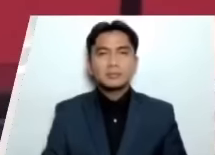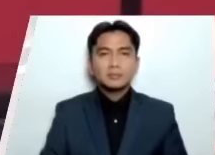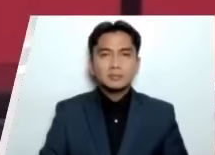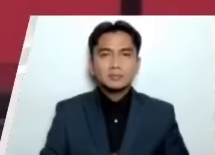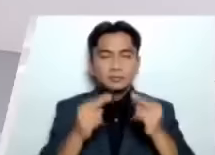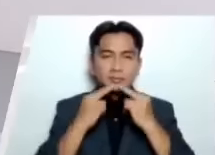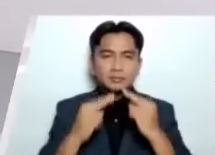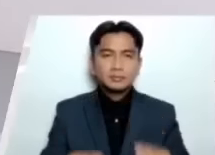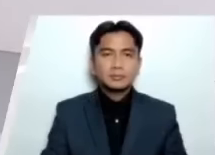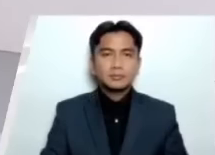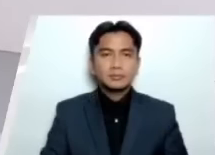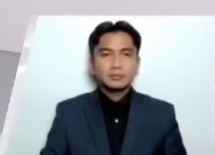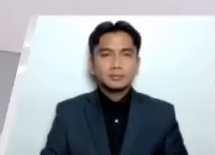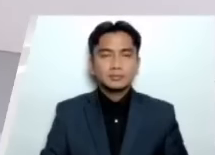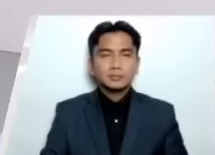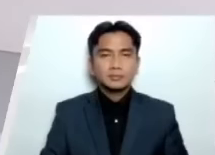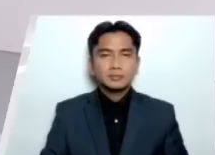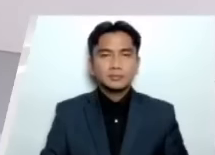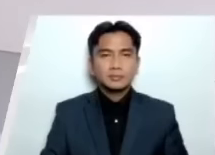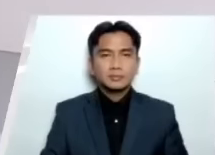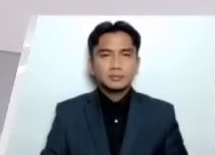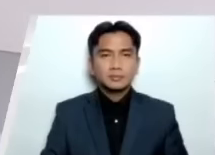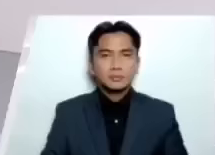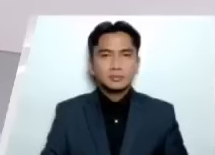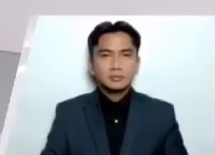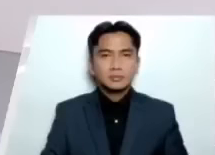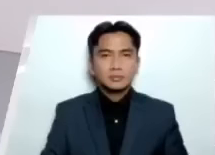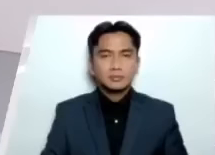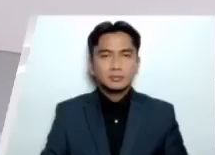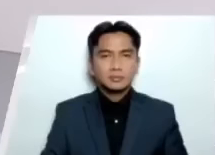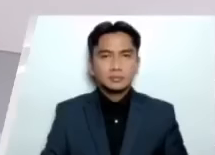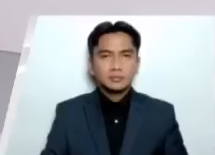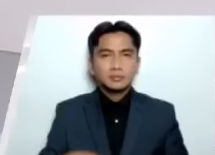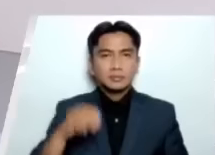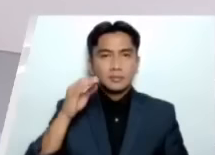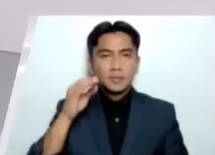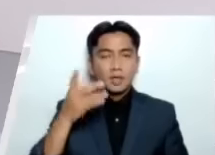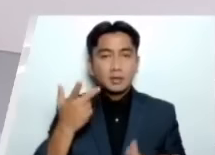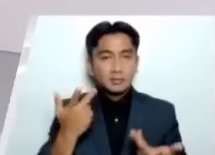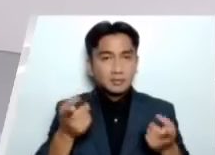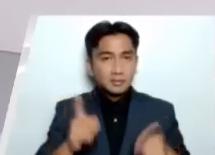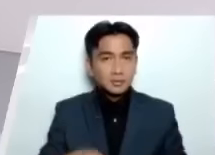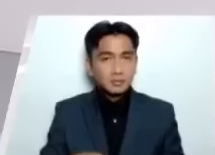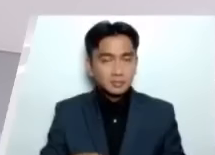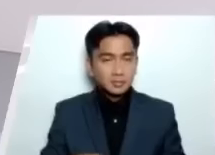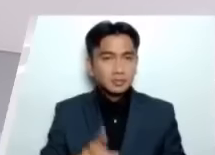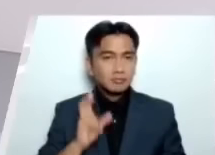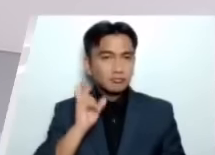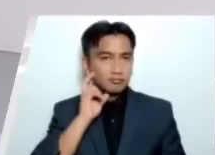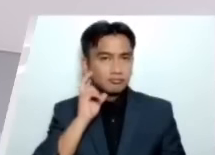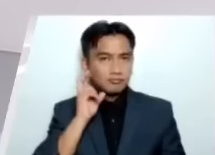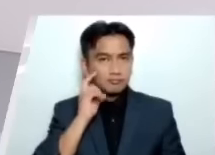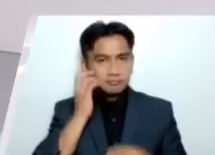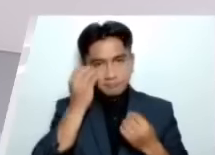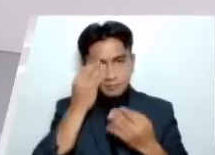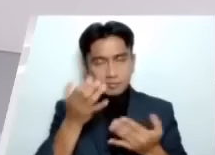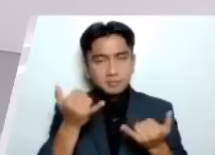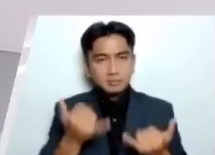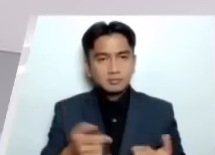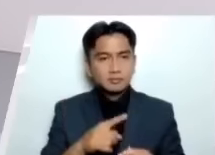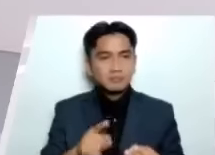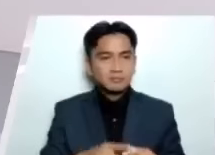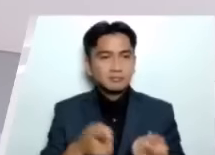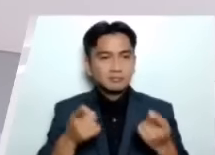News. Nagsalita si dating Pangulong Rodrigo Duterte tungkol sa mga tirada ng kanyang anak na si Vice President Sara Duterte laban